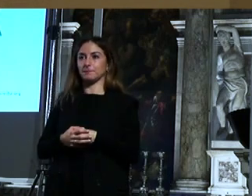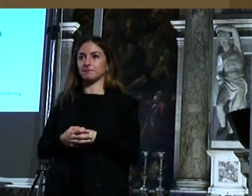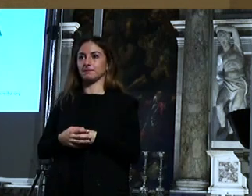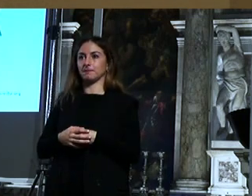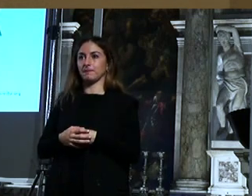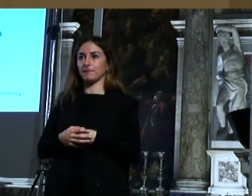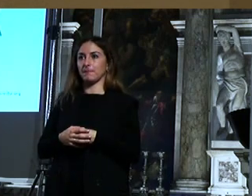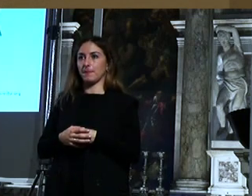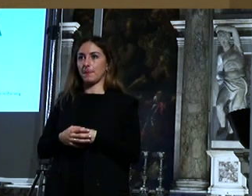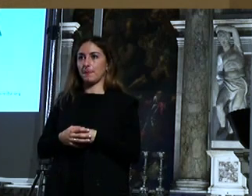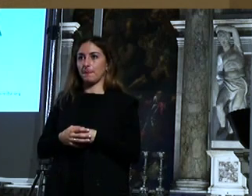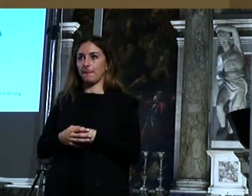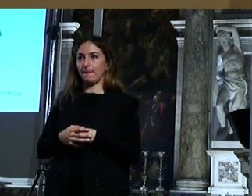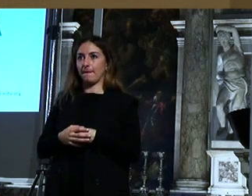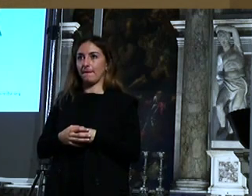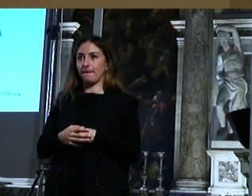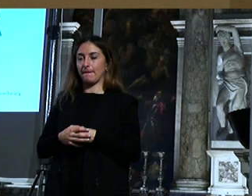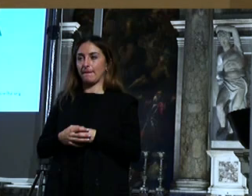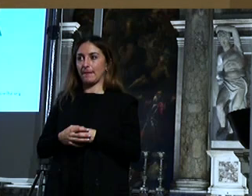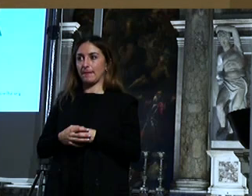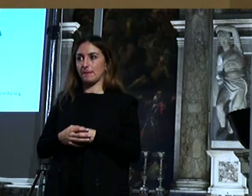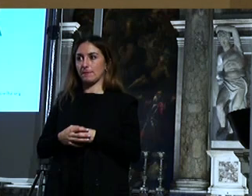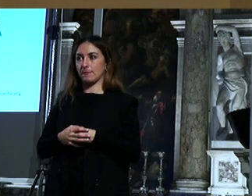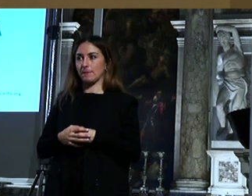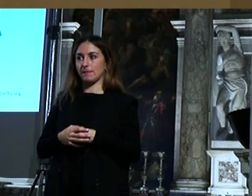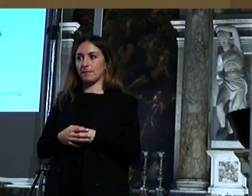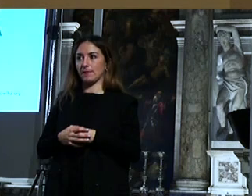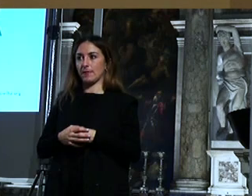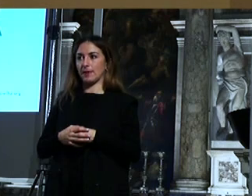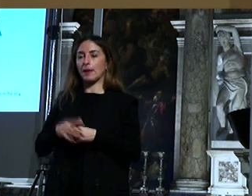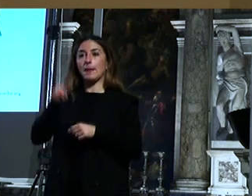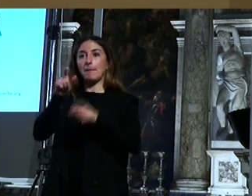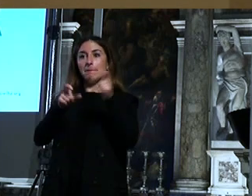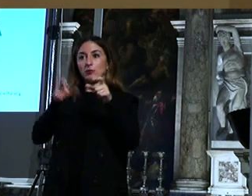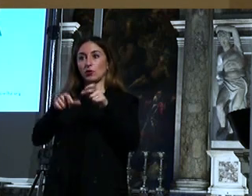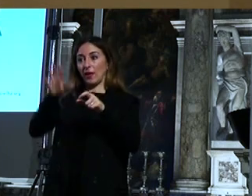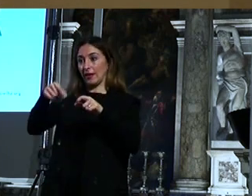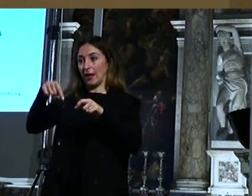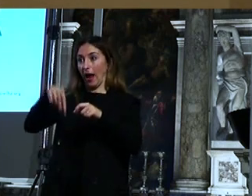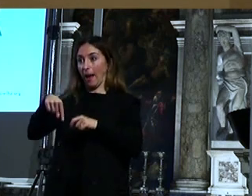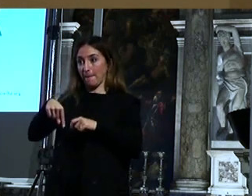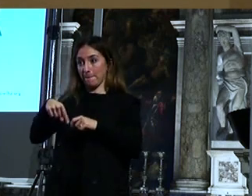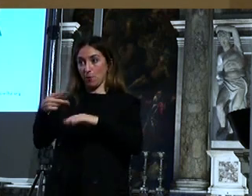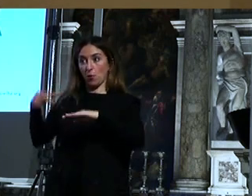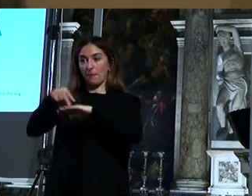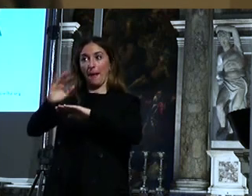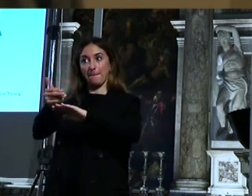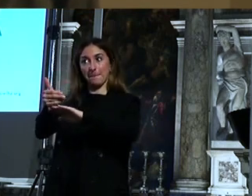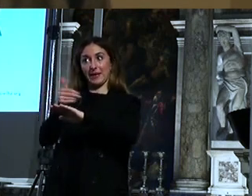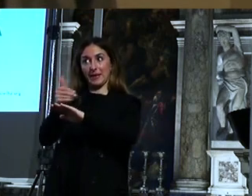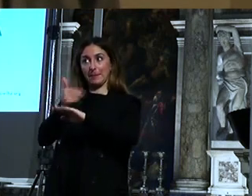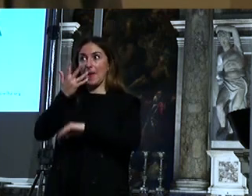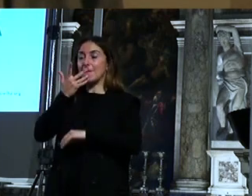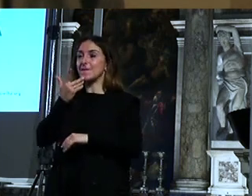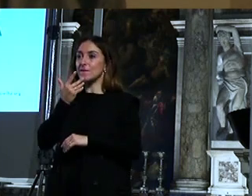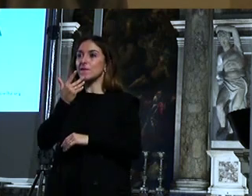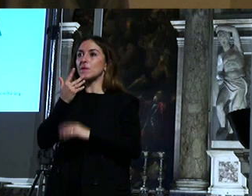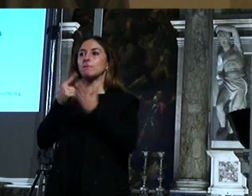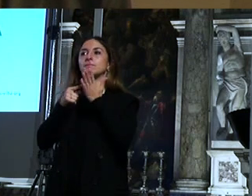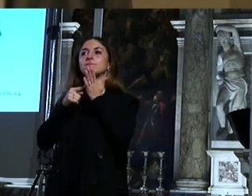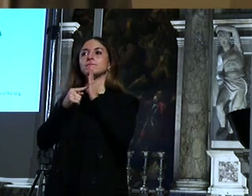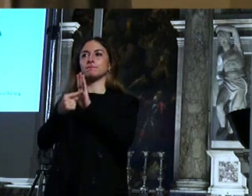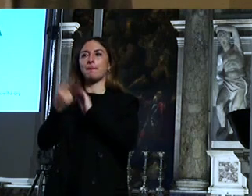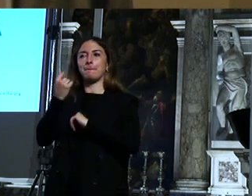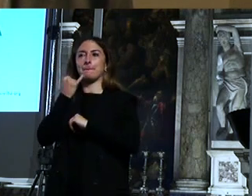prima di chiamare alcune persone speciali qui sul palcoscenico, vorrei farvi vedere